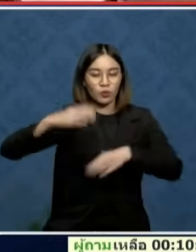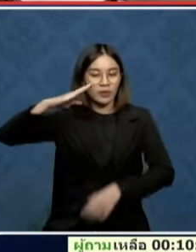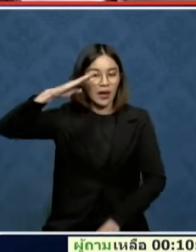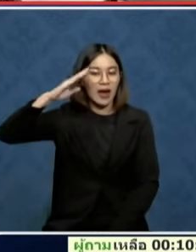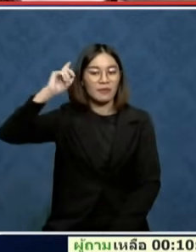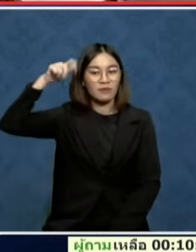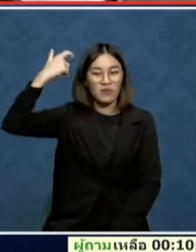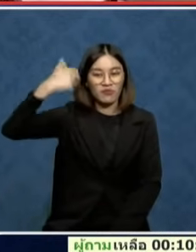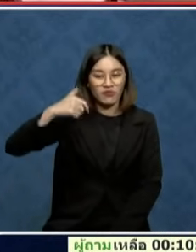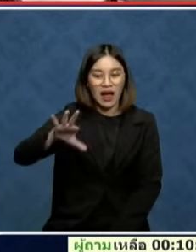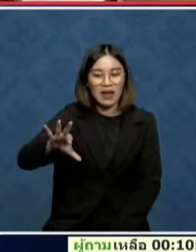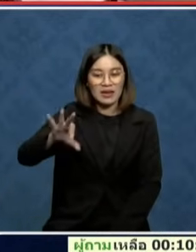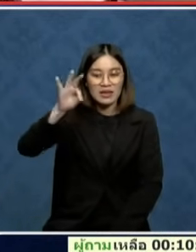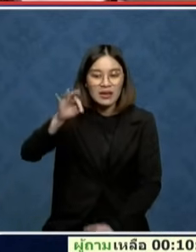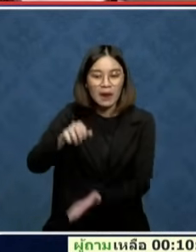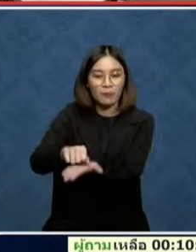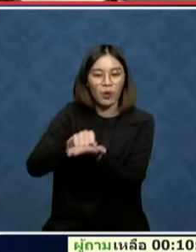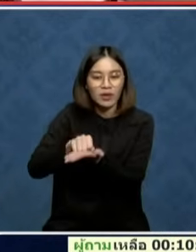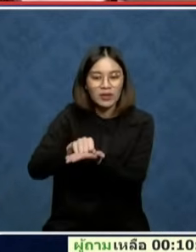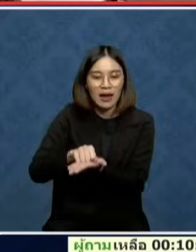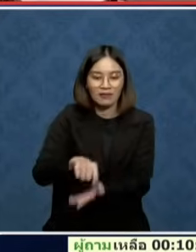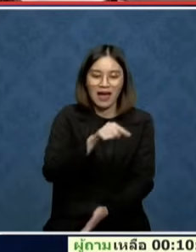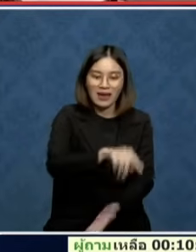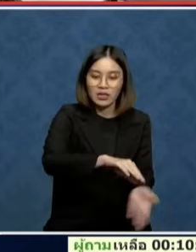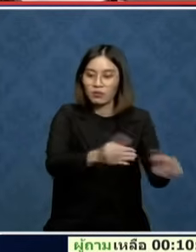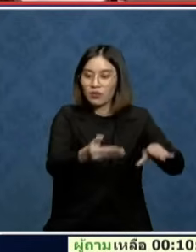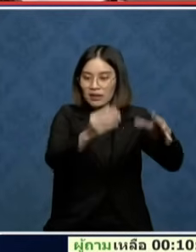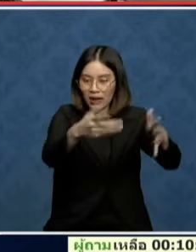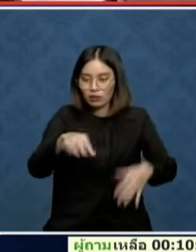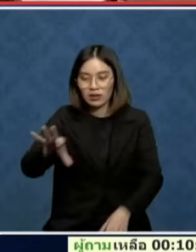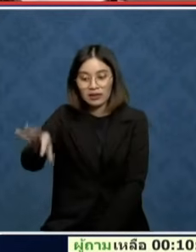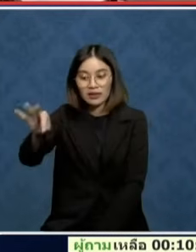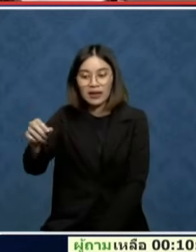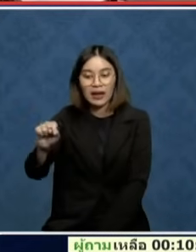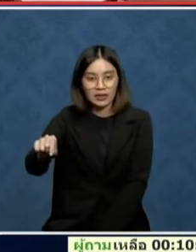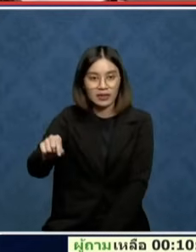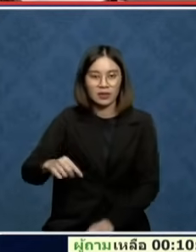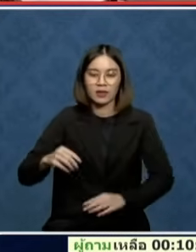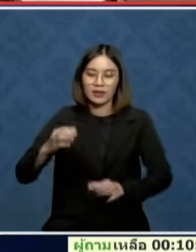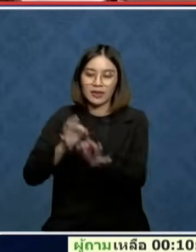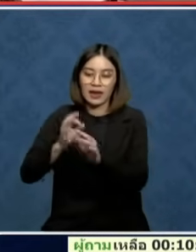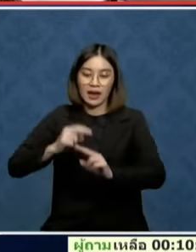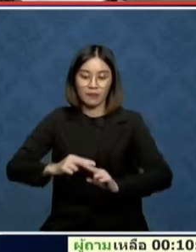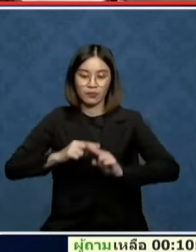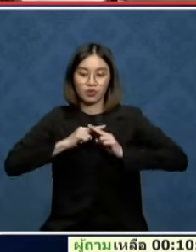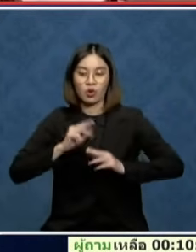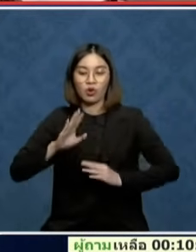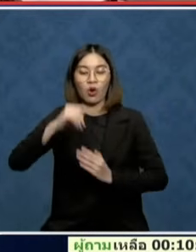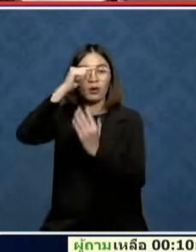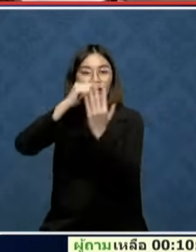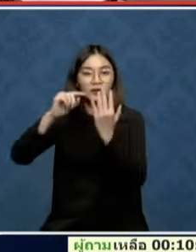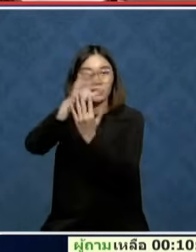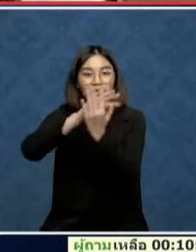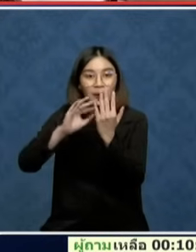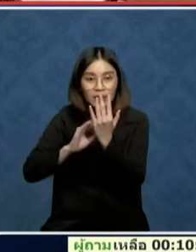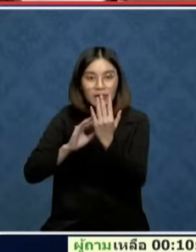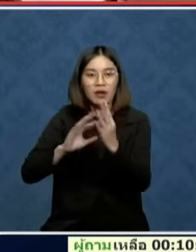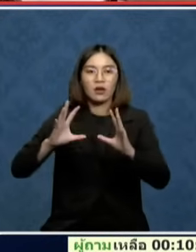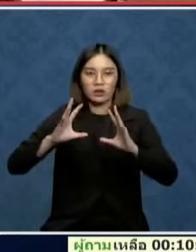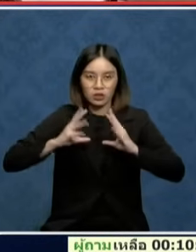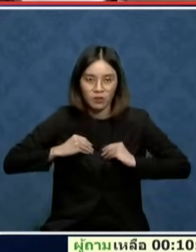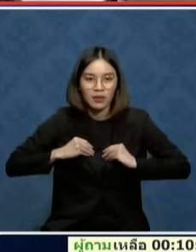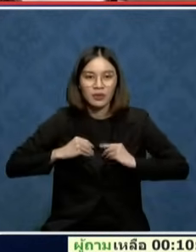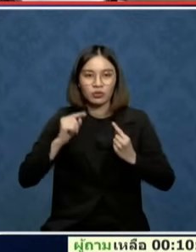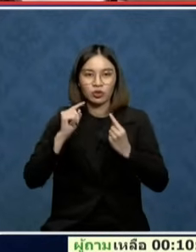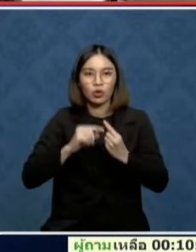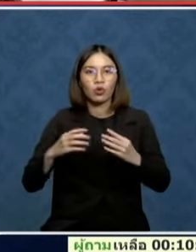ใช้บริการแทนธนาคารที่ถูกคว่ำบาตรโดยที่ธนาคารพาณิชย์แห่งหนึ่งซึ่งเป็นธนาคารของประเทศไทยได้ยอมรับใน